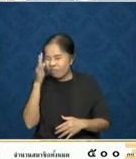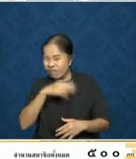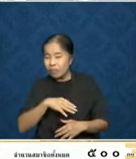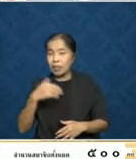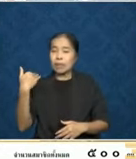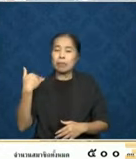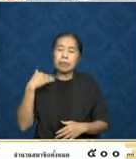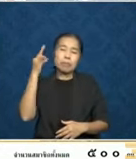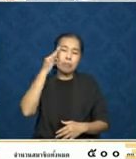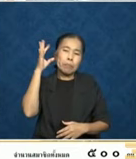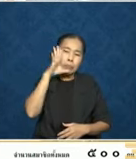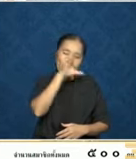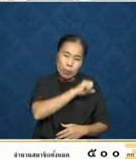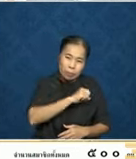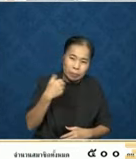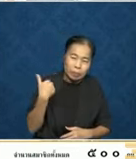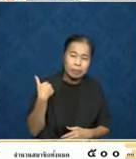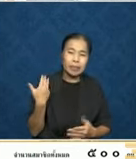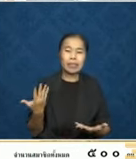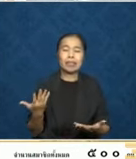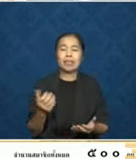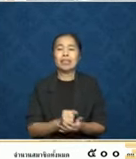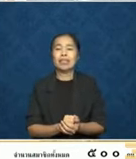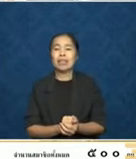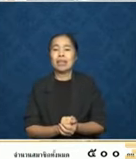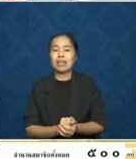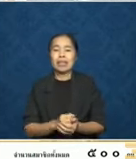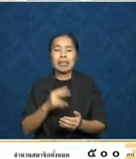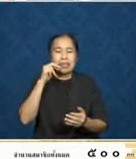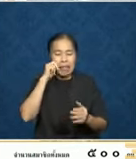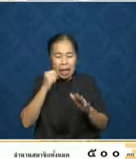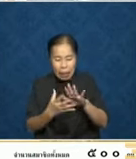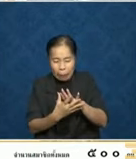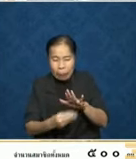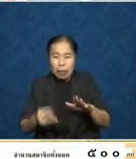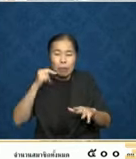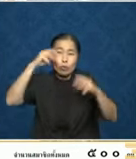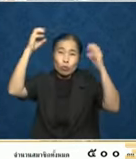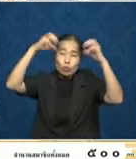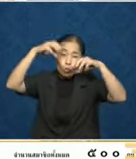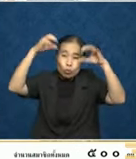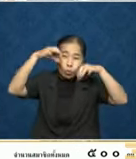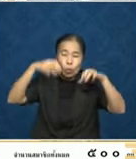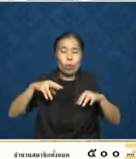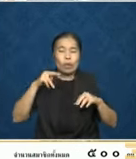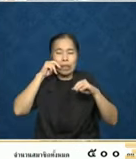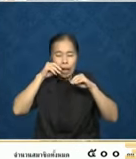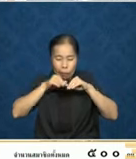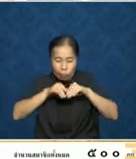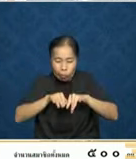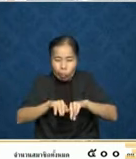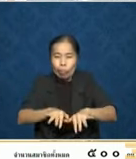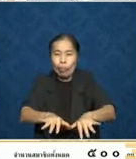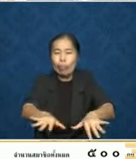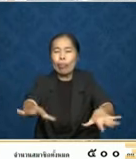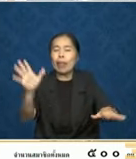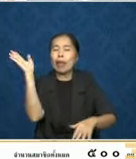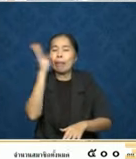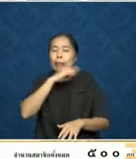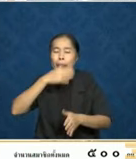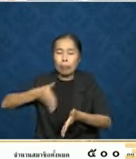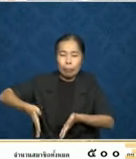ครับรวมถึงเรื่องของน้ำซักขยะในช่วงหน้าฝนแล้วก็น้ำซักขยะนี้ก็จะไปตามทุ่งน